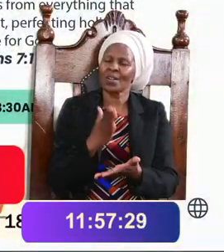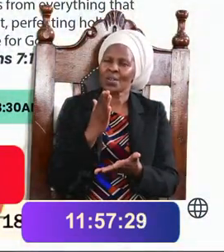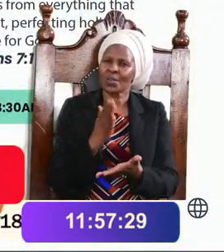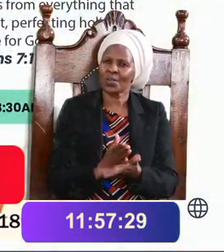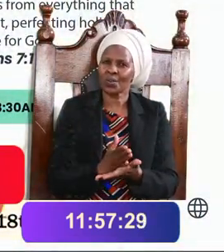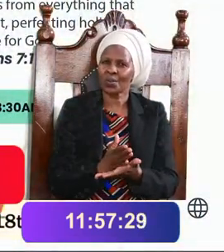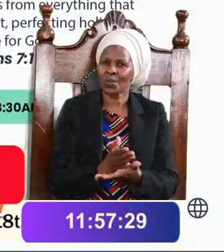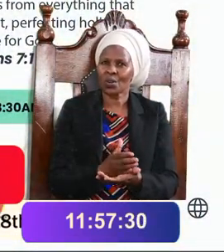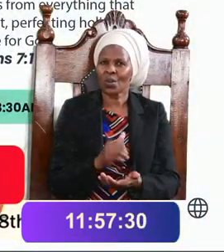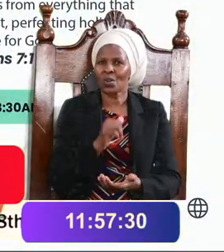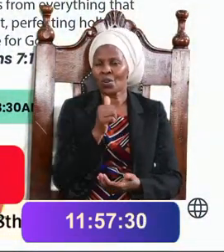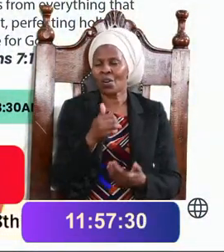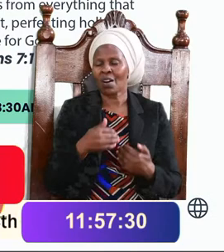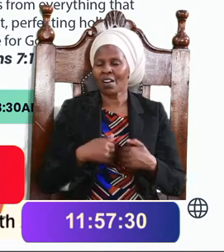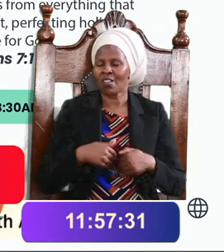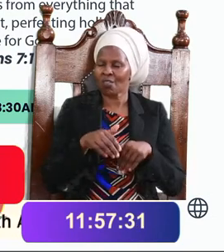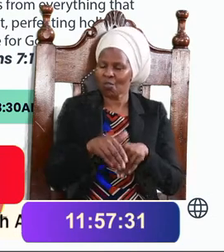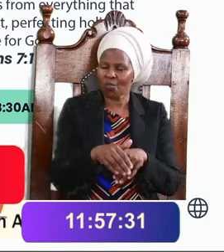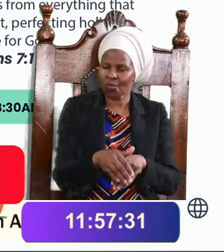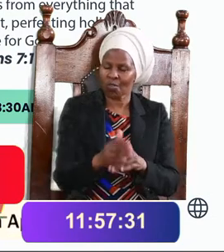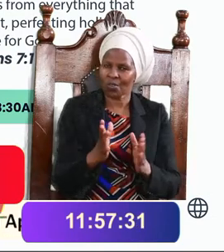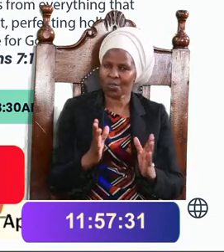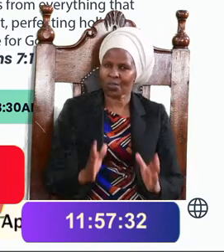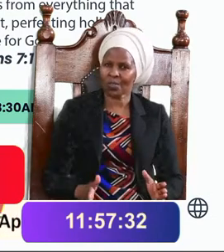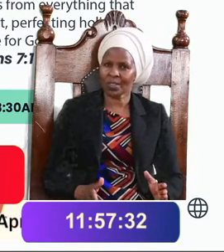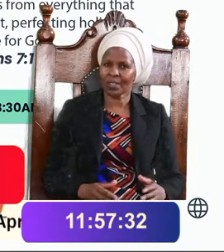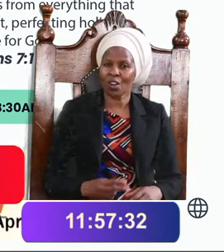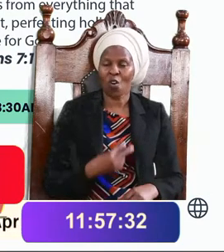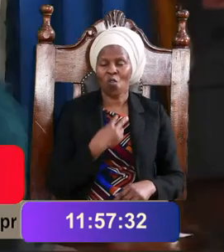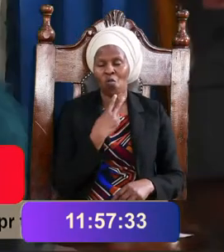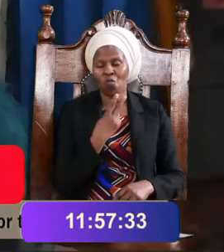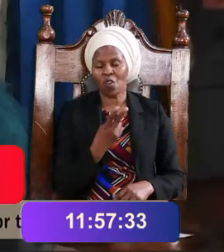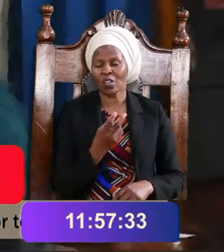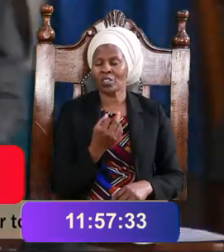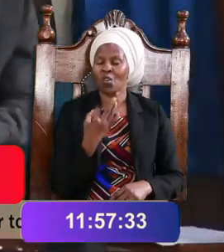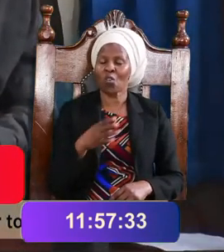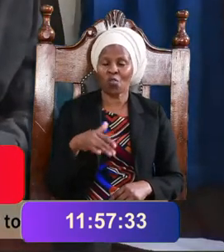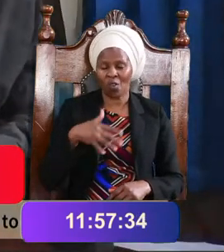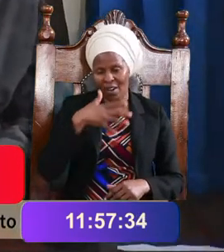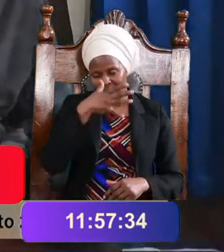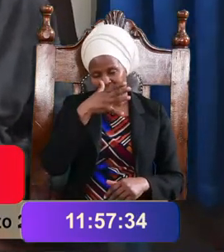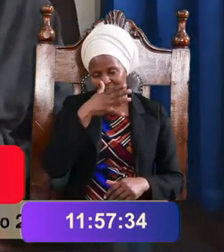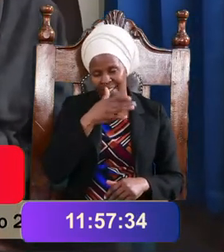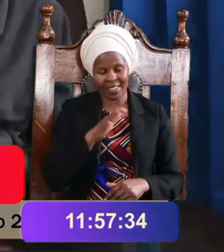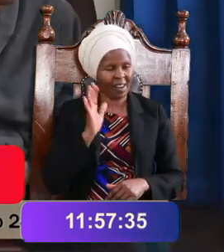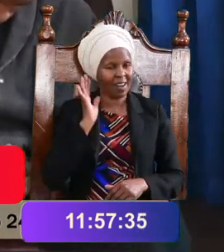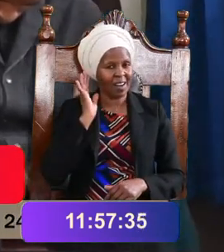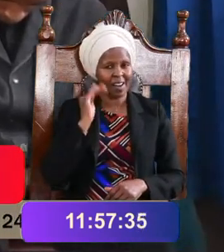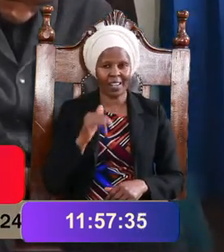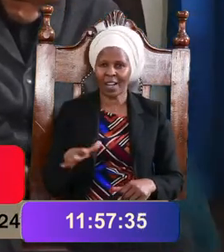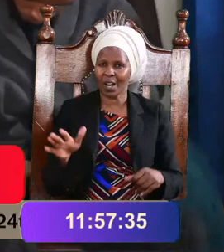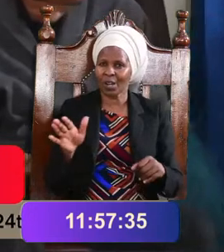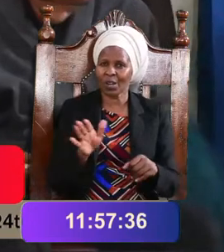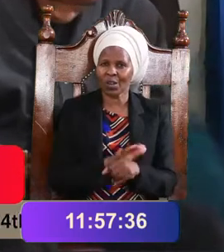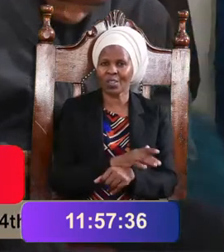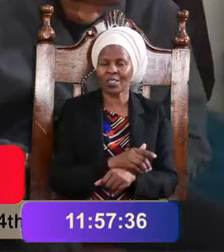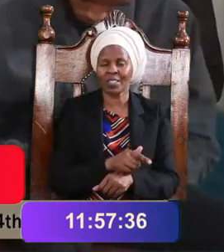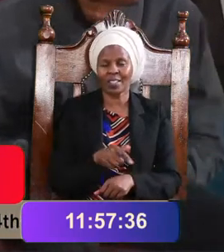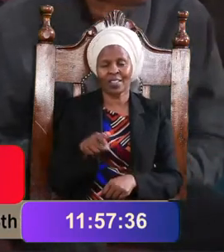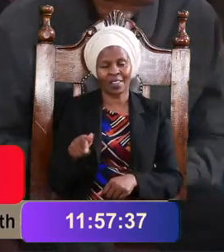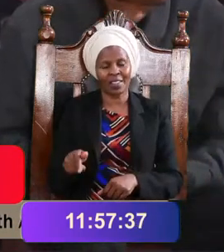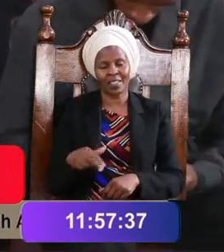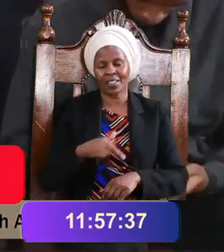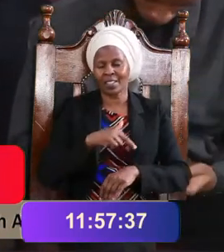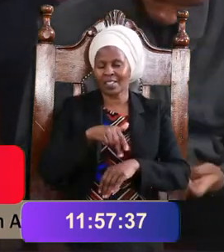wa dhati. Na sauti ya uongo basi inasikika sana katika nchi yetu. Hata niseme